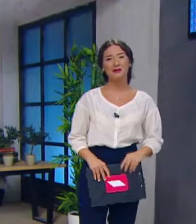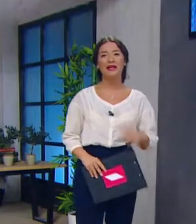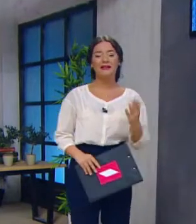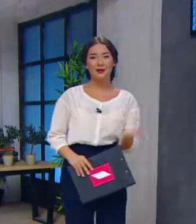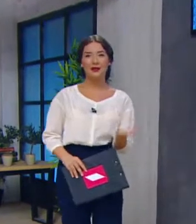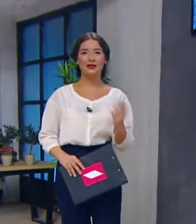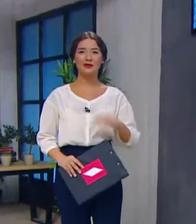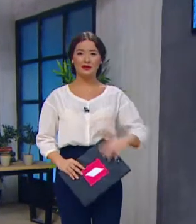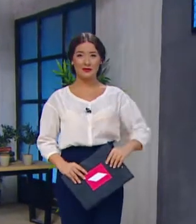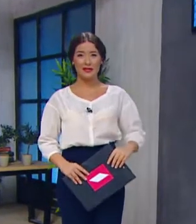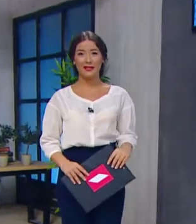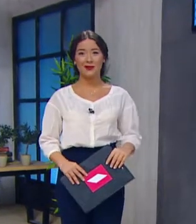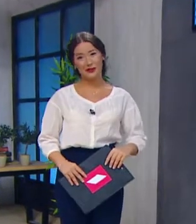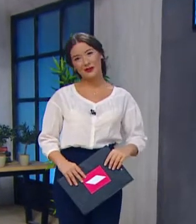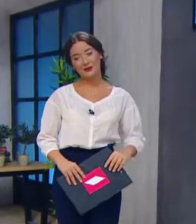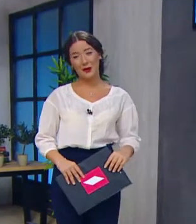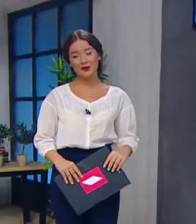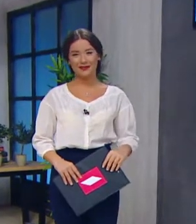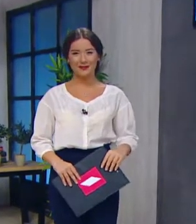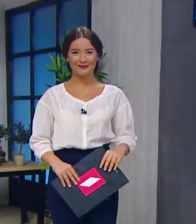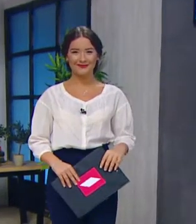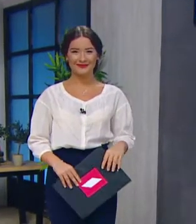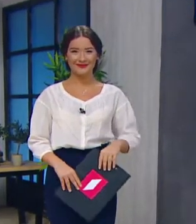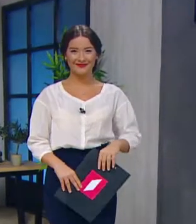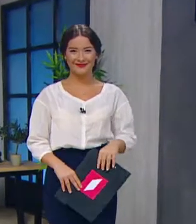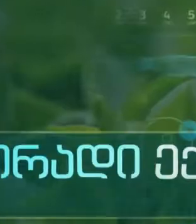თუმცა მანამდე დრო არ რომ კიდევ ერთხელ ძალიან მოკლე ვიდეო ნახოთ ერთად.